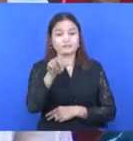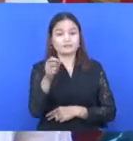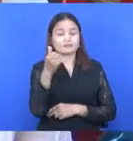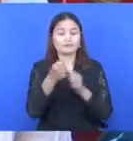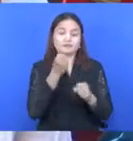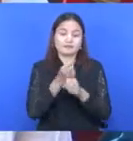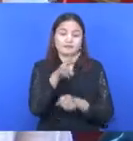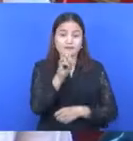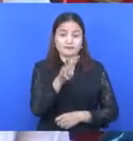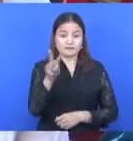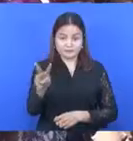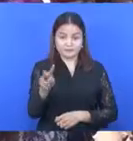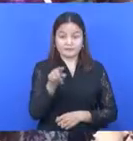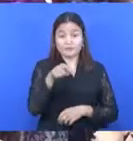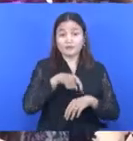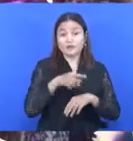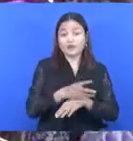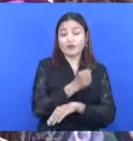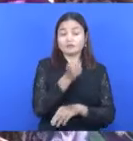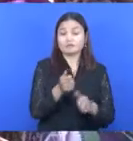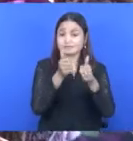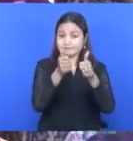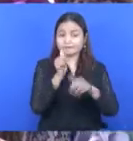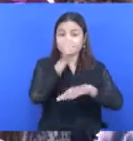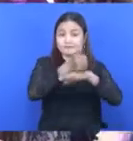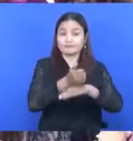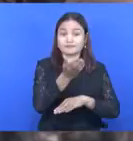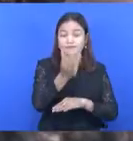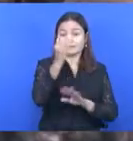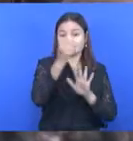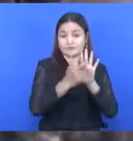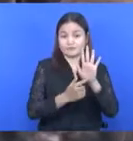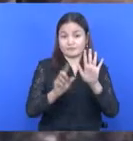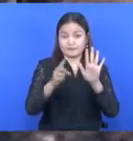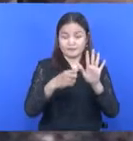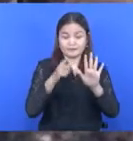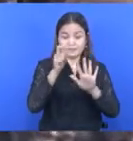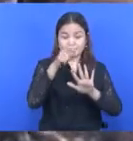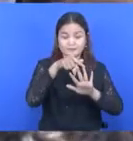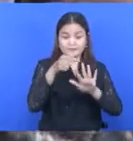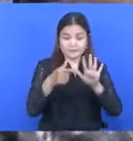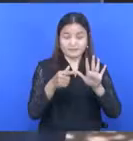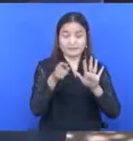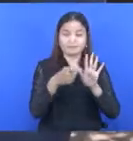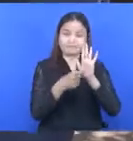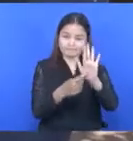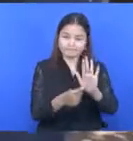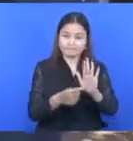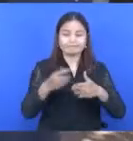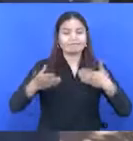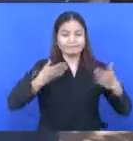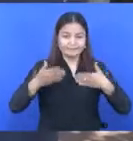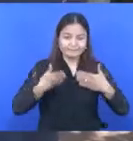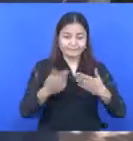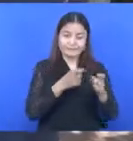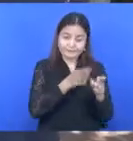ងមកនៅក្នុងឱកាសនោះអាដាមអបនាយករដ្ឋមន្ត្រីជាសភារាបានបង្ហាញពីក្តីសោមនស្សរីករាយប្រកបដោយមនោសញ្ចេតនាគោរ